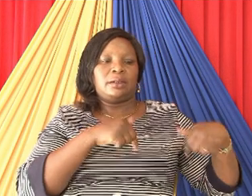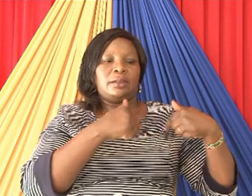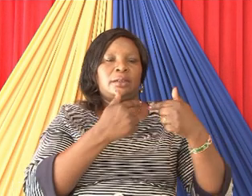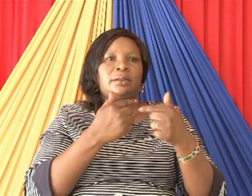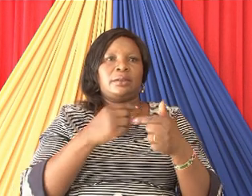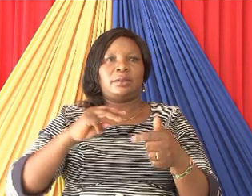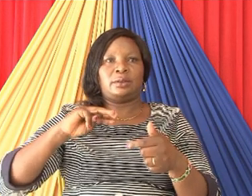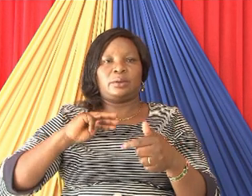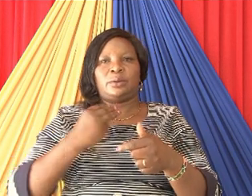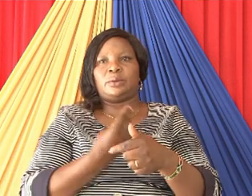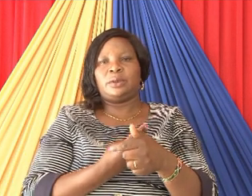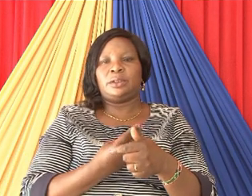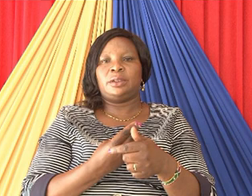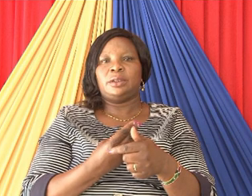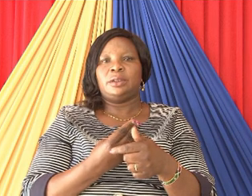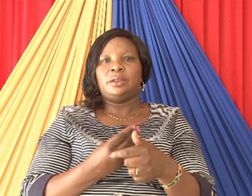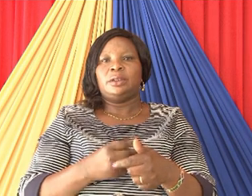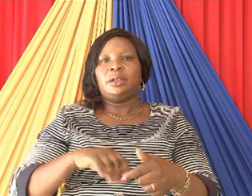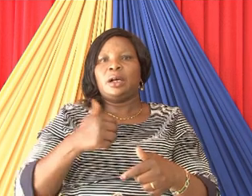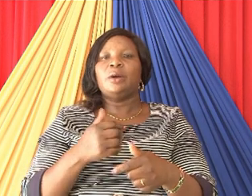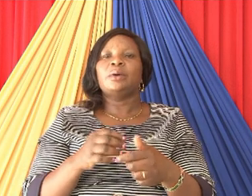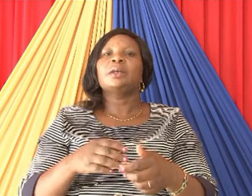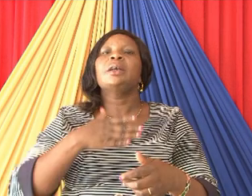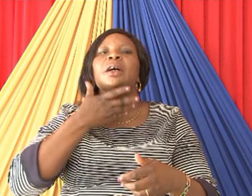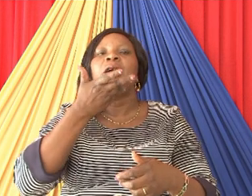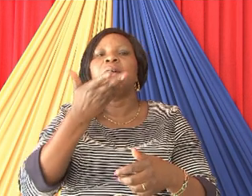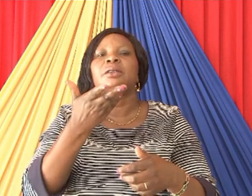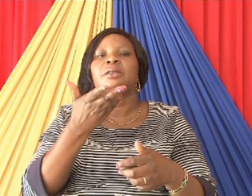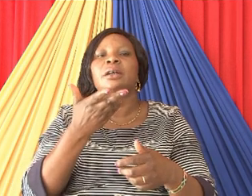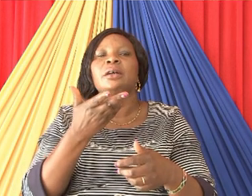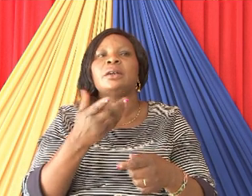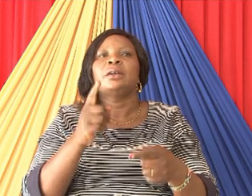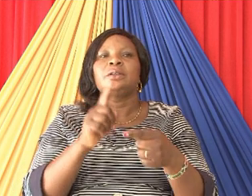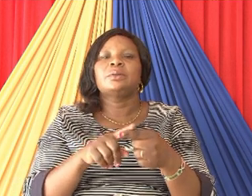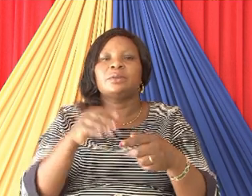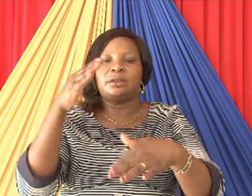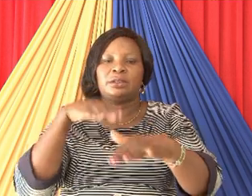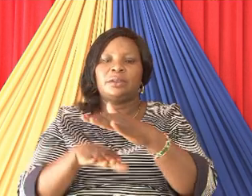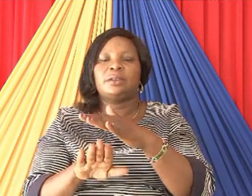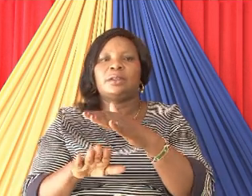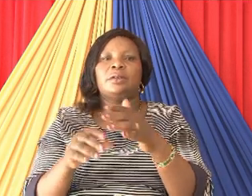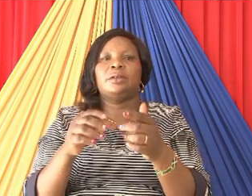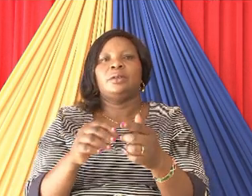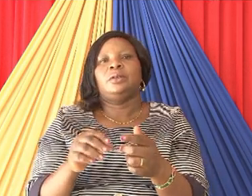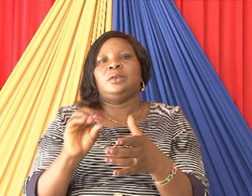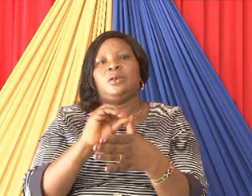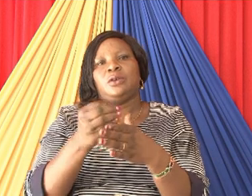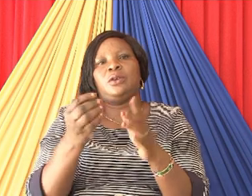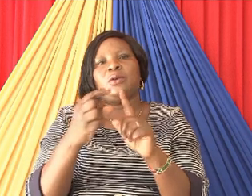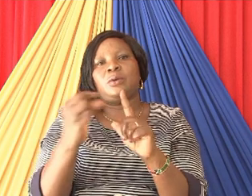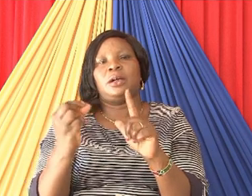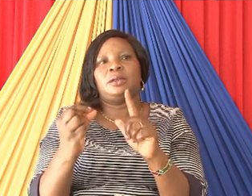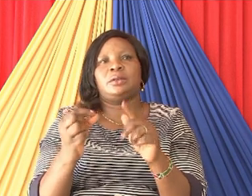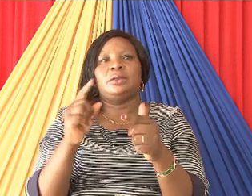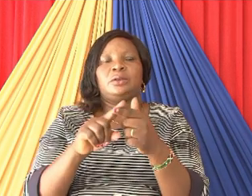sisi, how do we respond towards the seed? Ama hili neno. Neno hili hupata nafasi nzuri ya kukua na